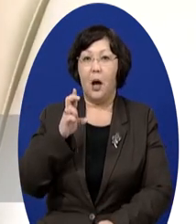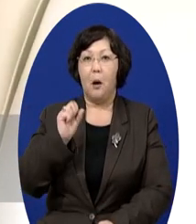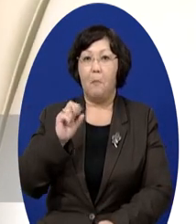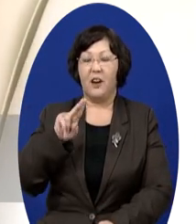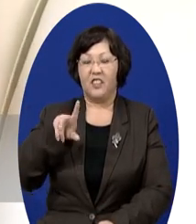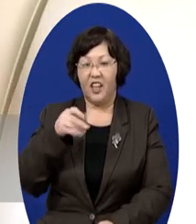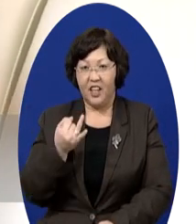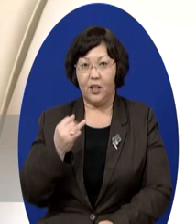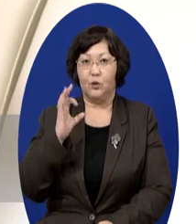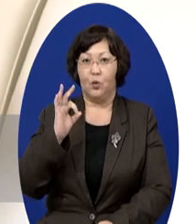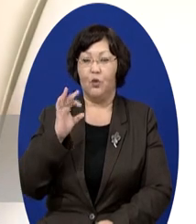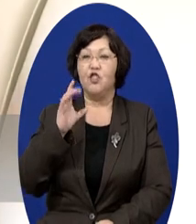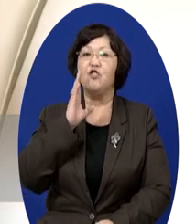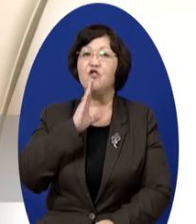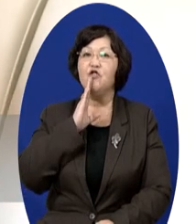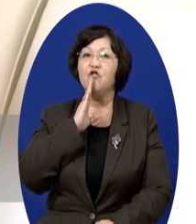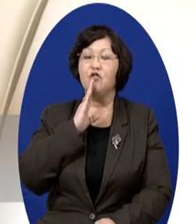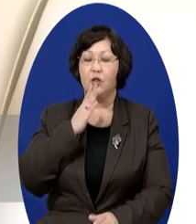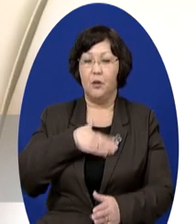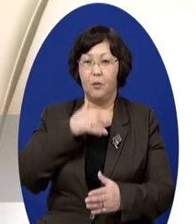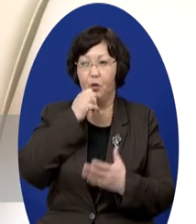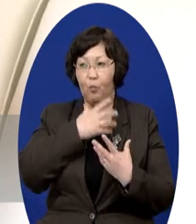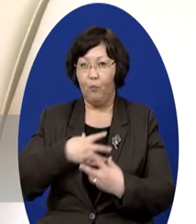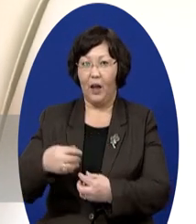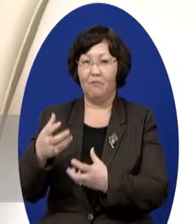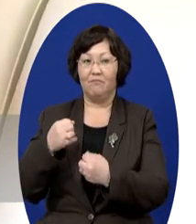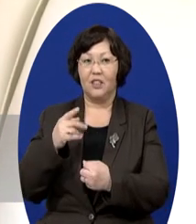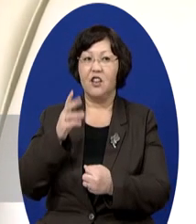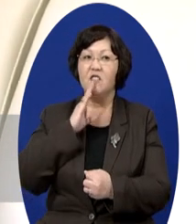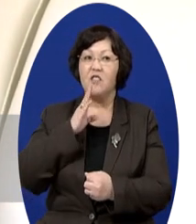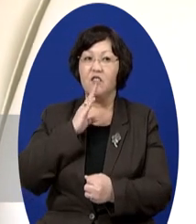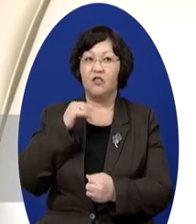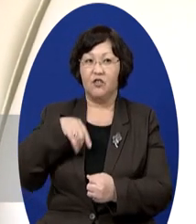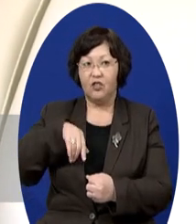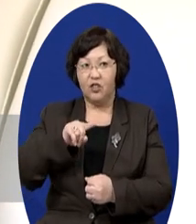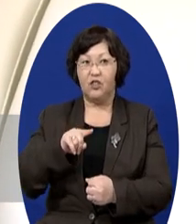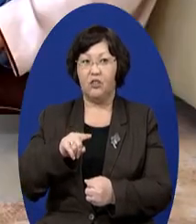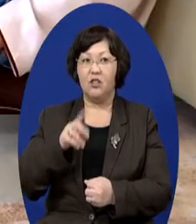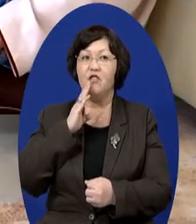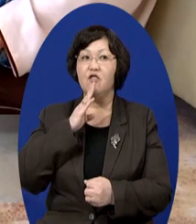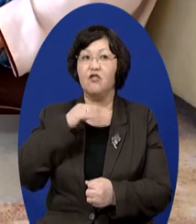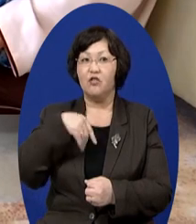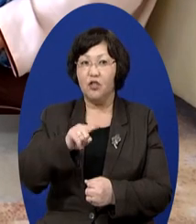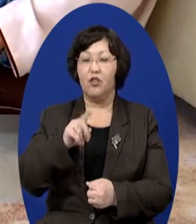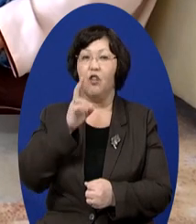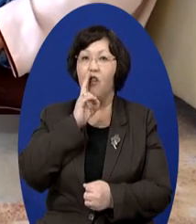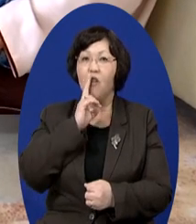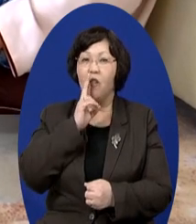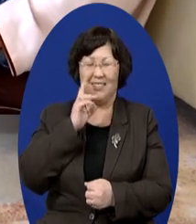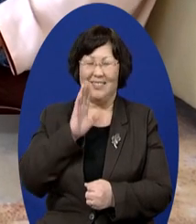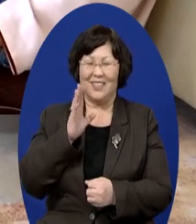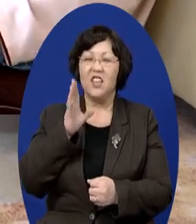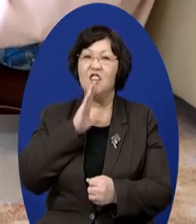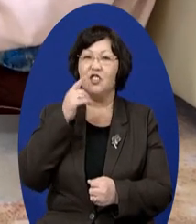яг л адилхан одоо ээжийнхаа хэрэглэдэг тэр ус үндэсний хоолыг хэрэглэх тусмаа бие нь эрүүлждэг тийм тогтолцоотой.